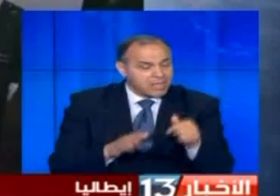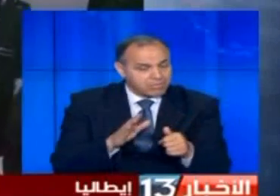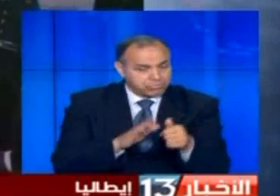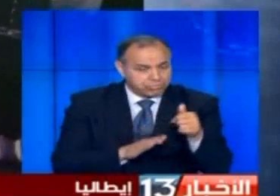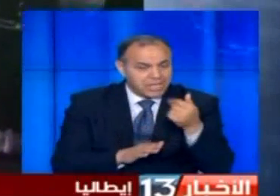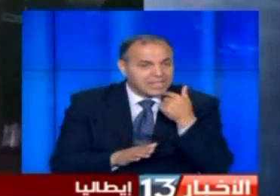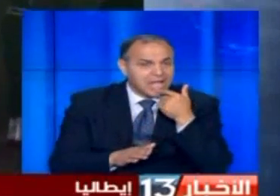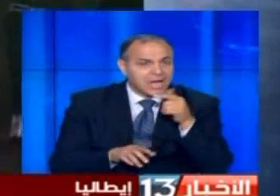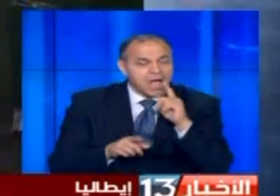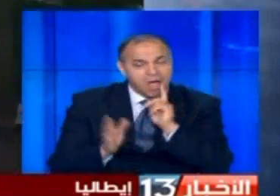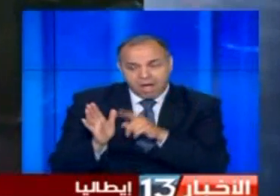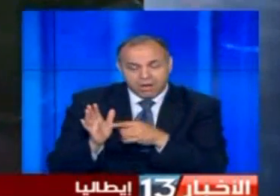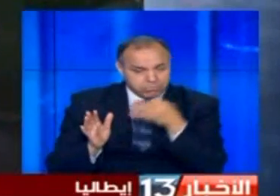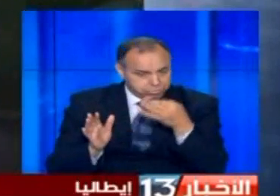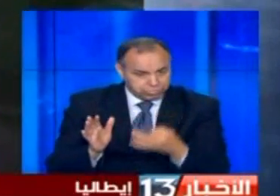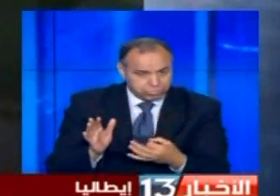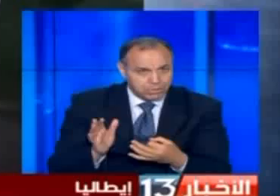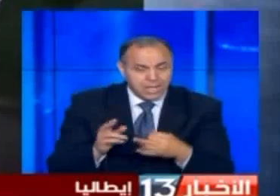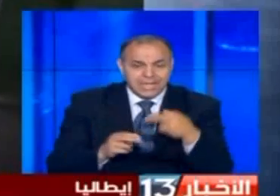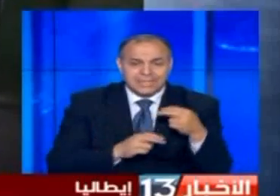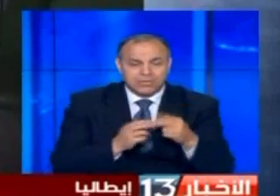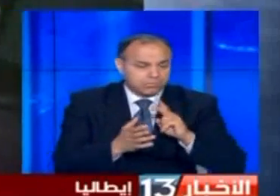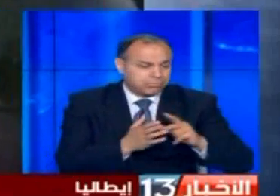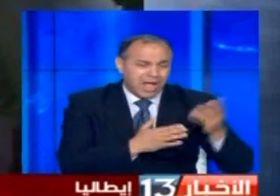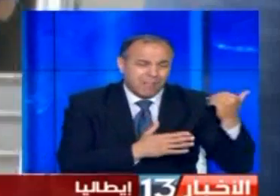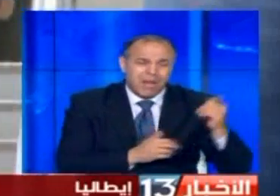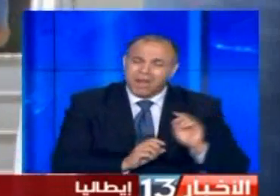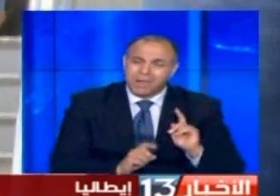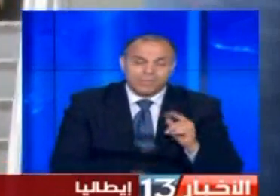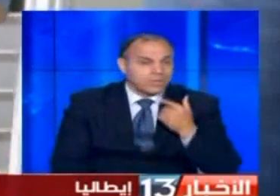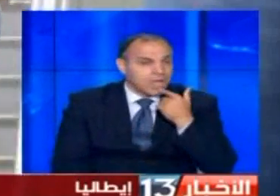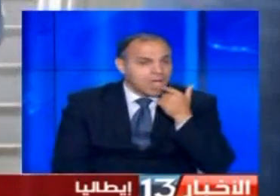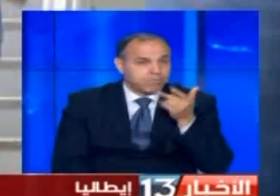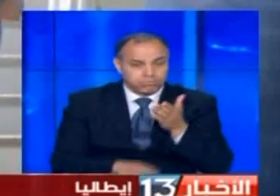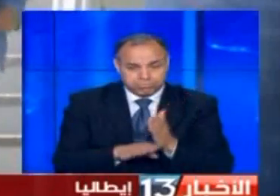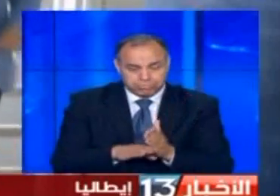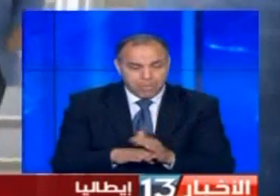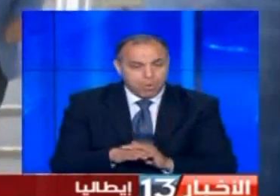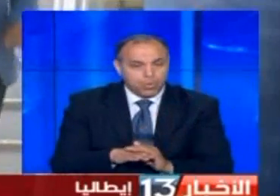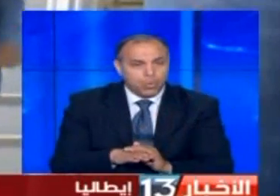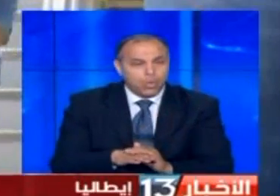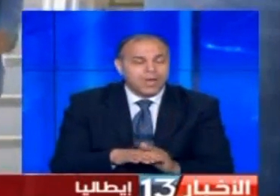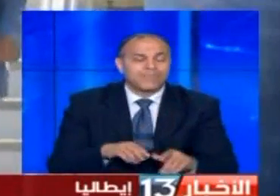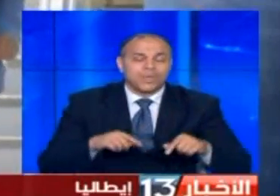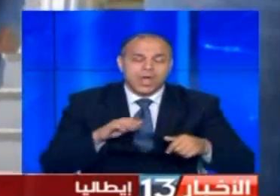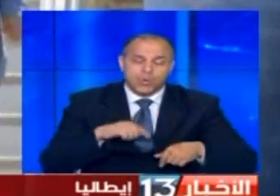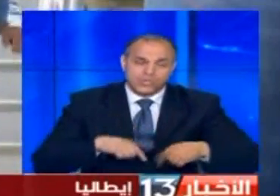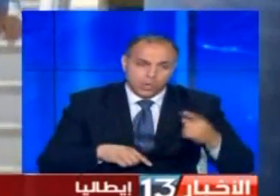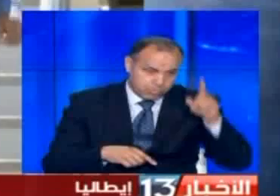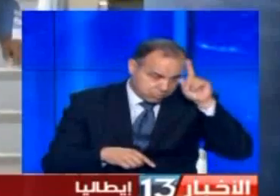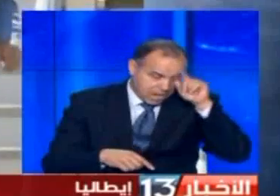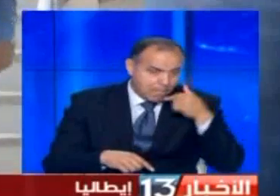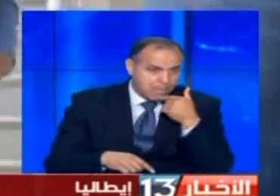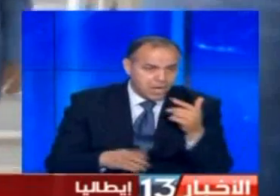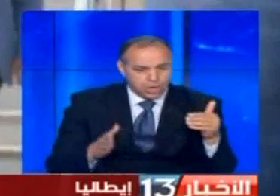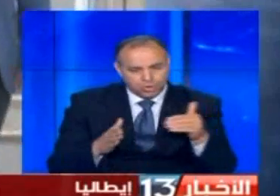اذا لم يتم اتخاذ قرارات تؤدي الى تراجع على الاتفاقيات الساريه وتتاهل في هذا الشان المستشاره الالمانيه انجيلا ميركل